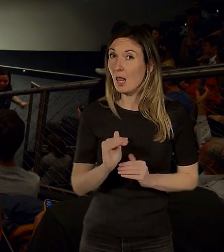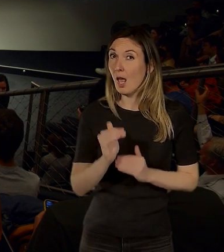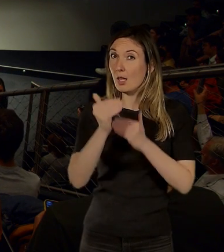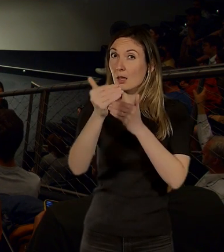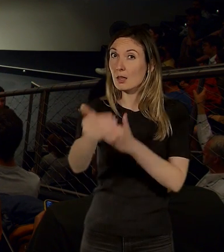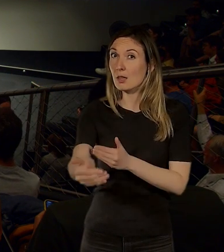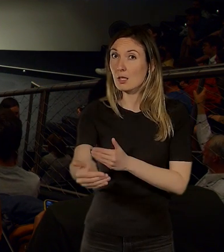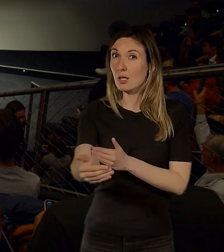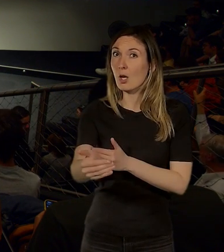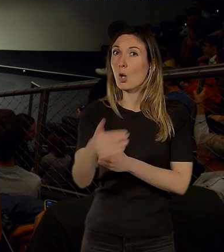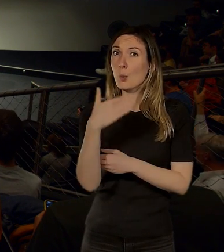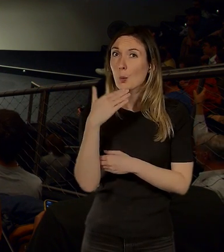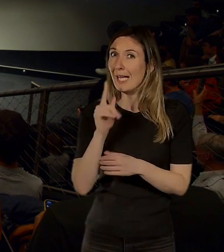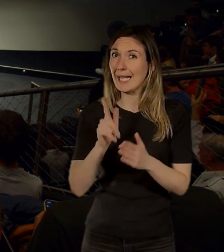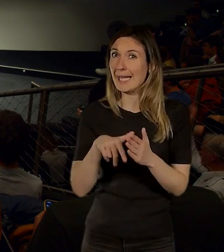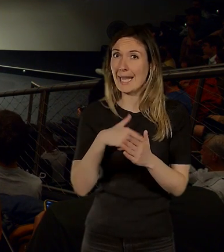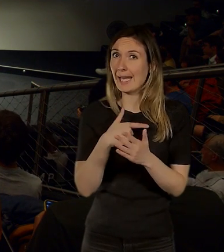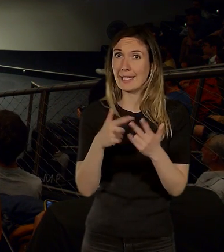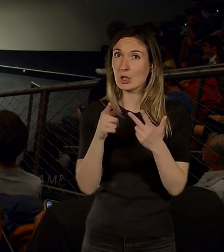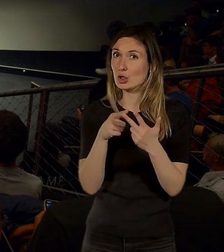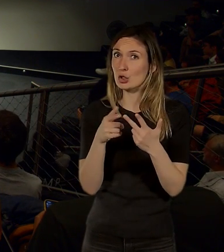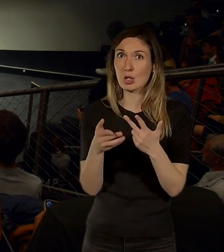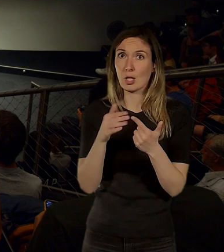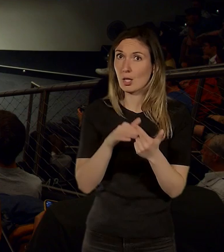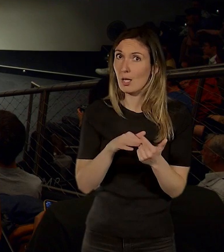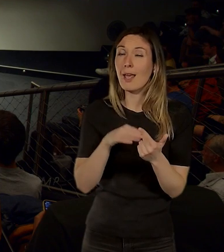jako neubírá jízdní pruh, oni se tam rozdělí ty proudy do takových